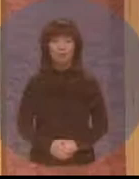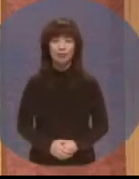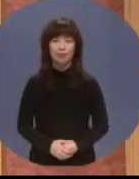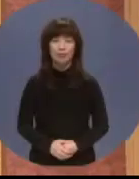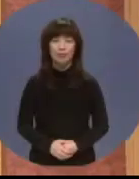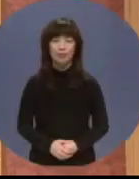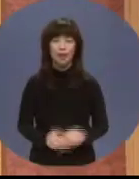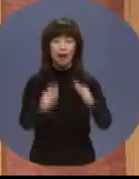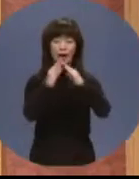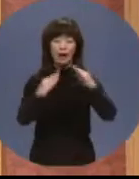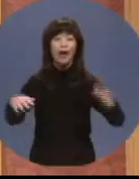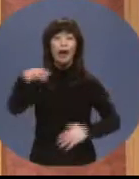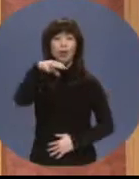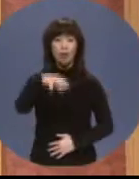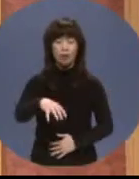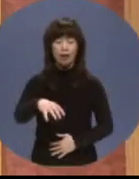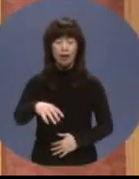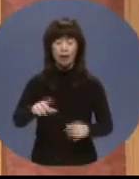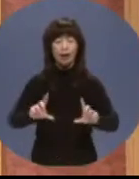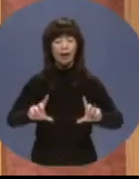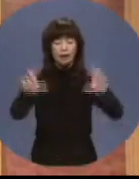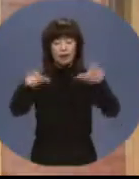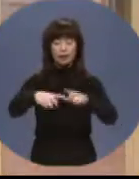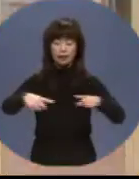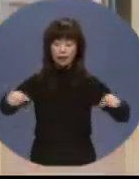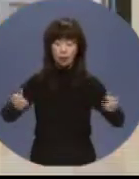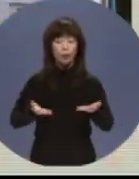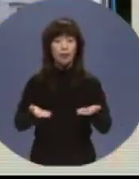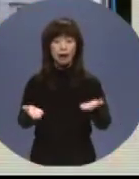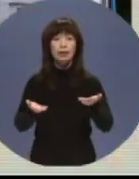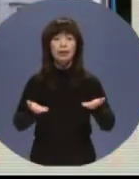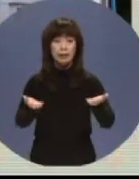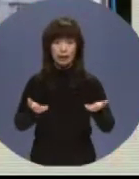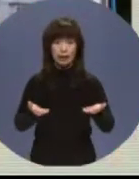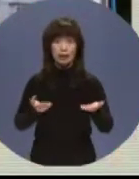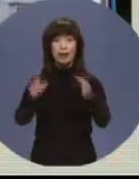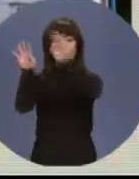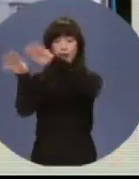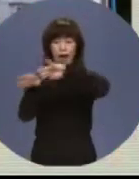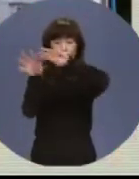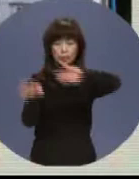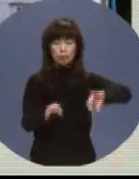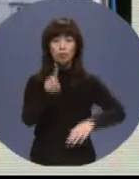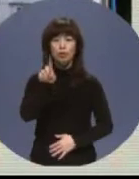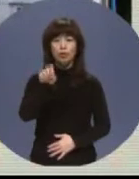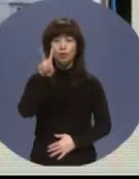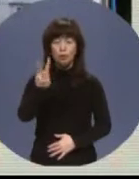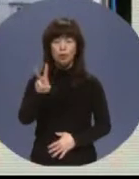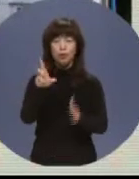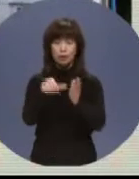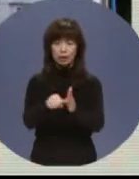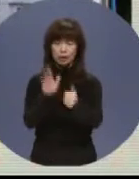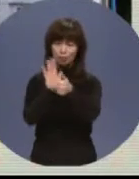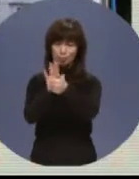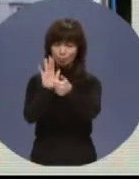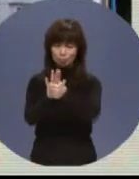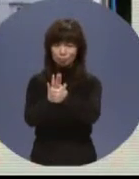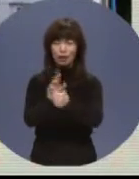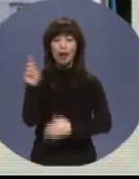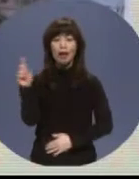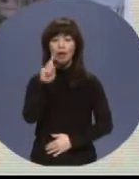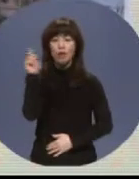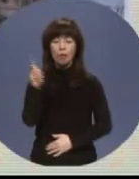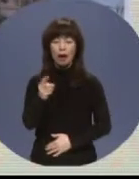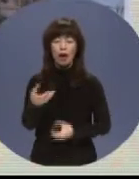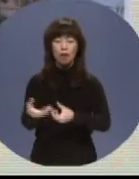会場には東日本大震災や台風12号の際応援出動した生駒消防署員